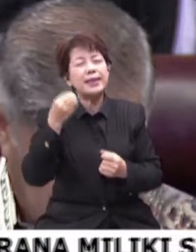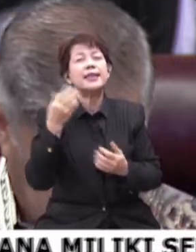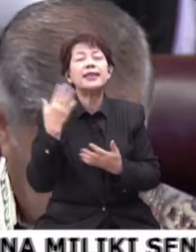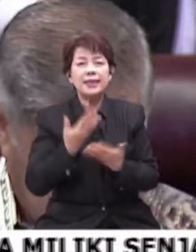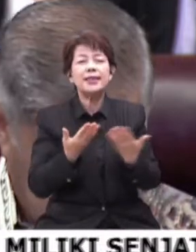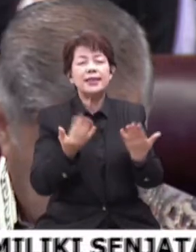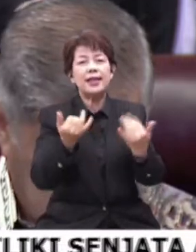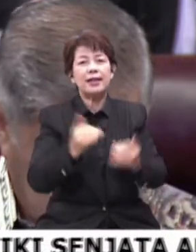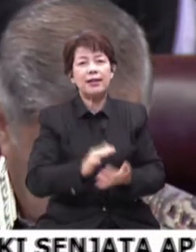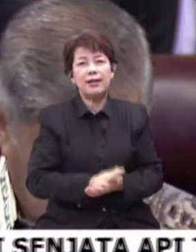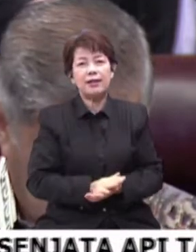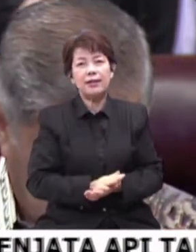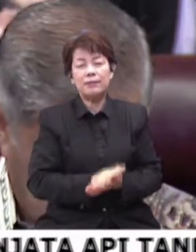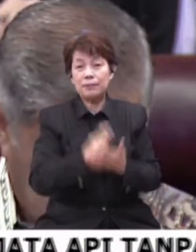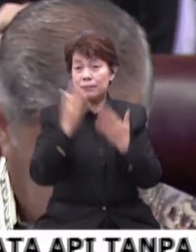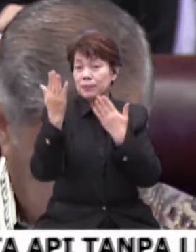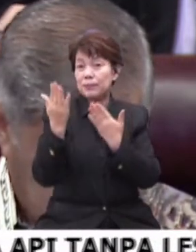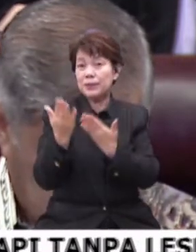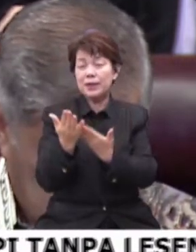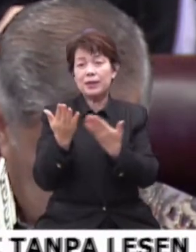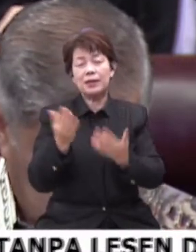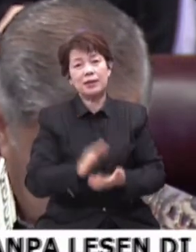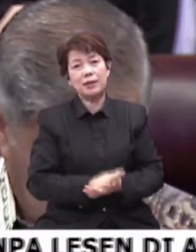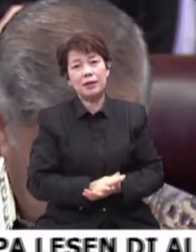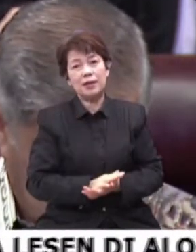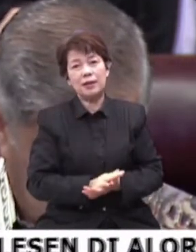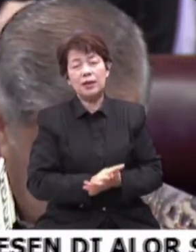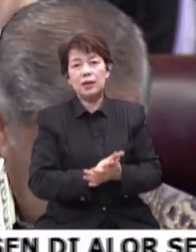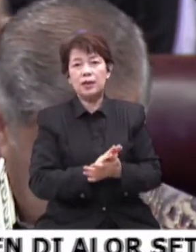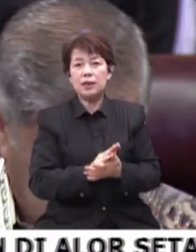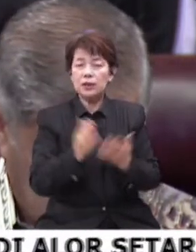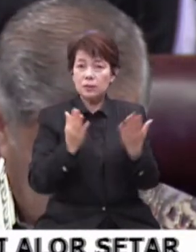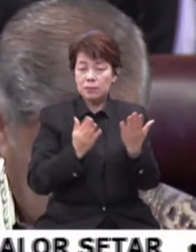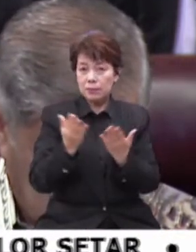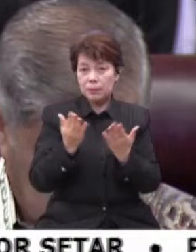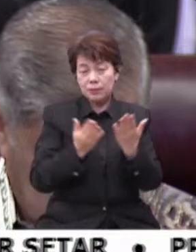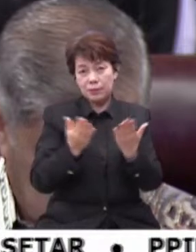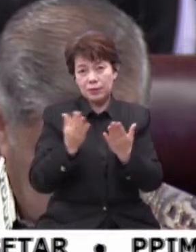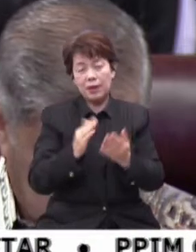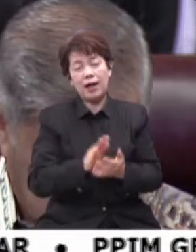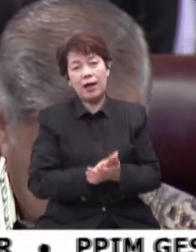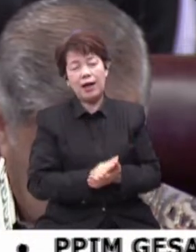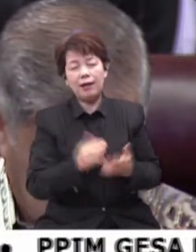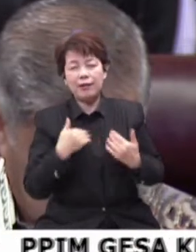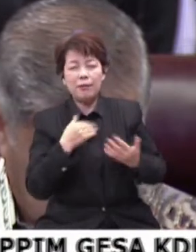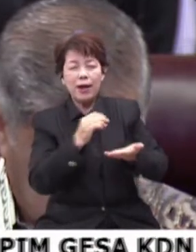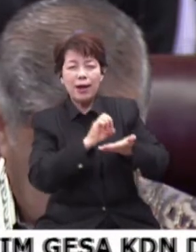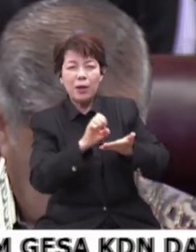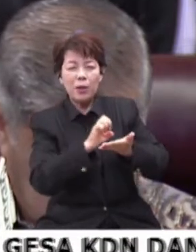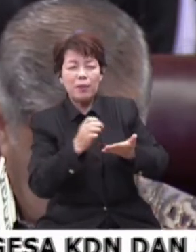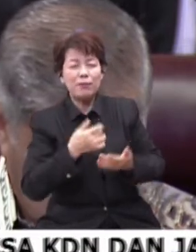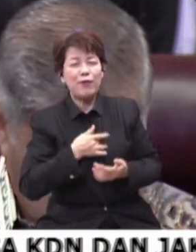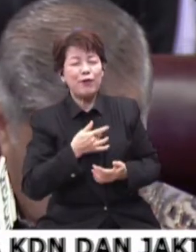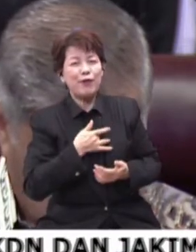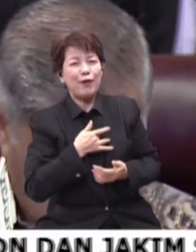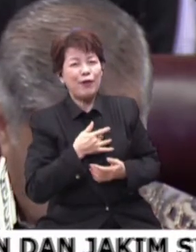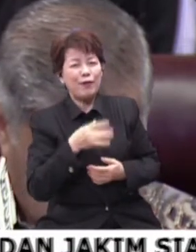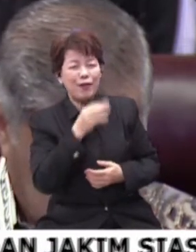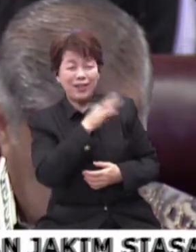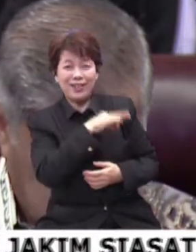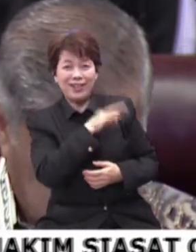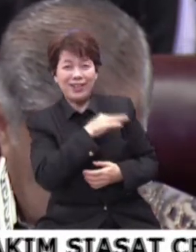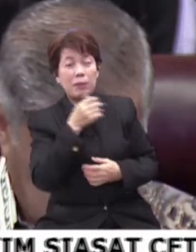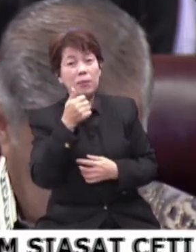sebab dengan keadaan begitu petugas kita ada ada yang yang dapat itu ada perkara yang